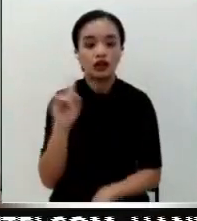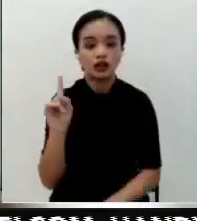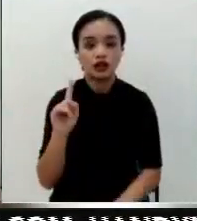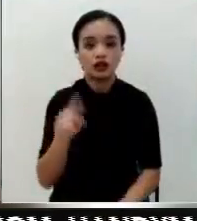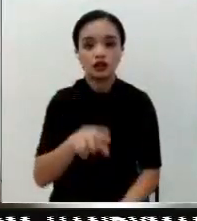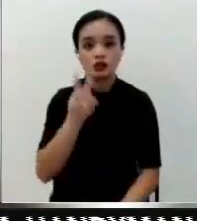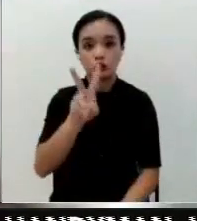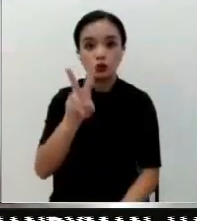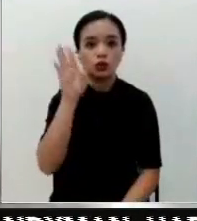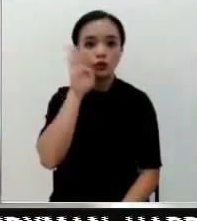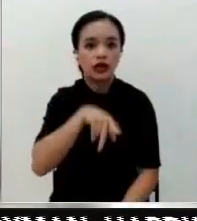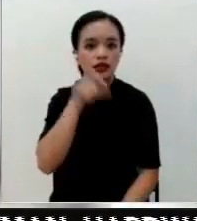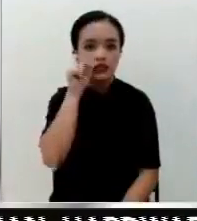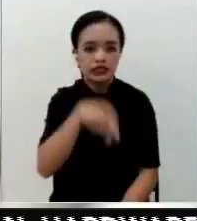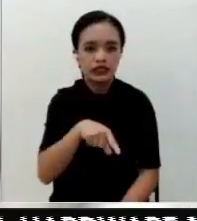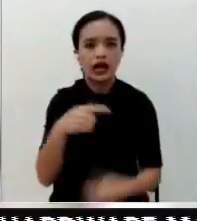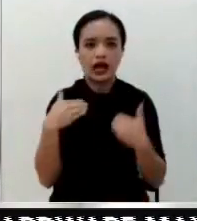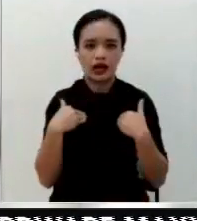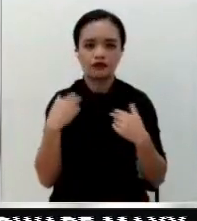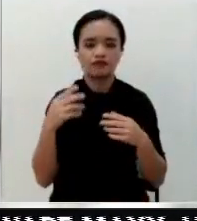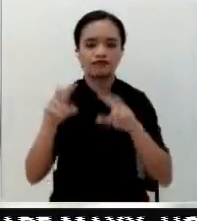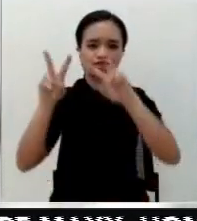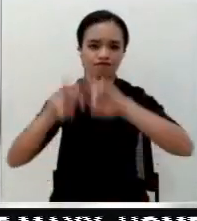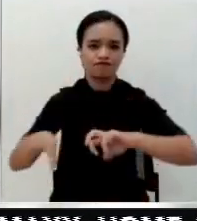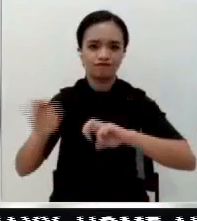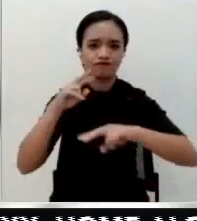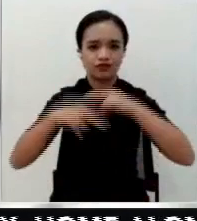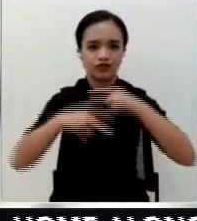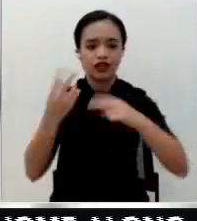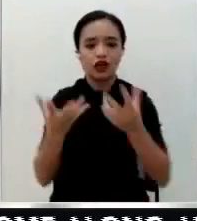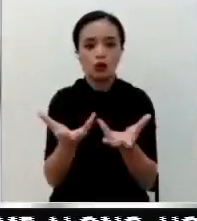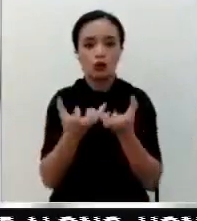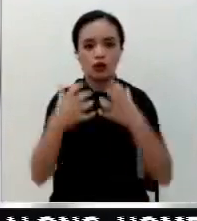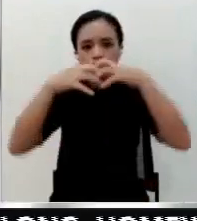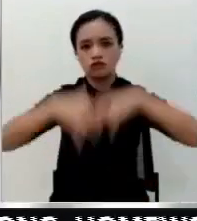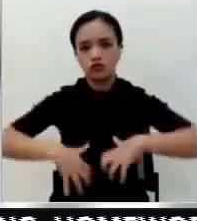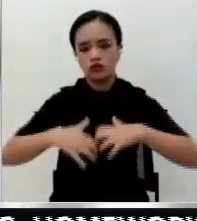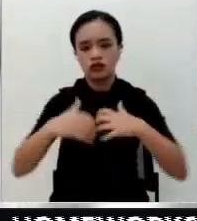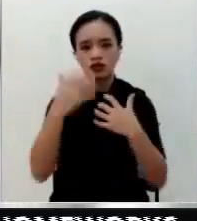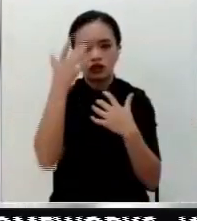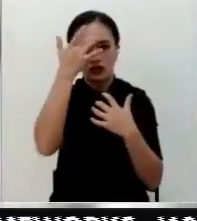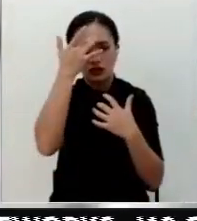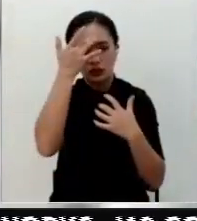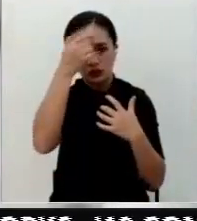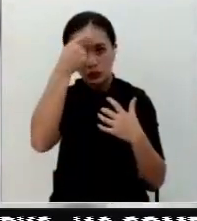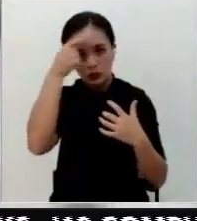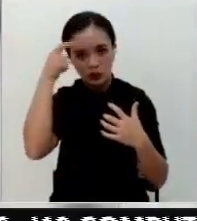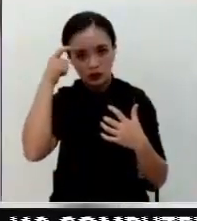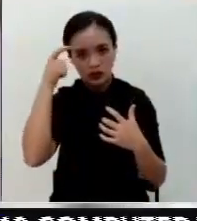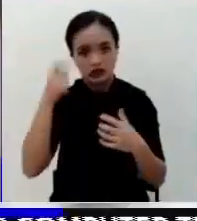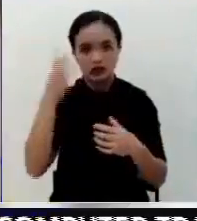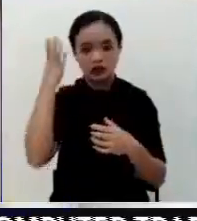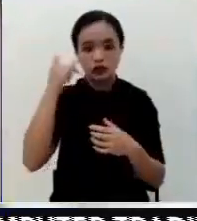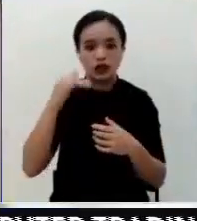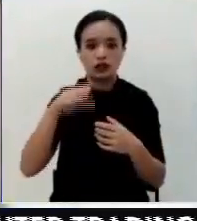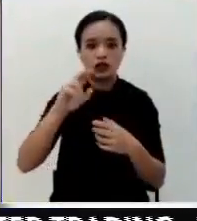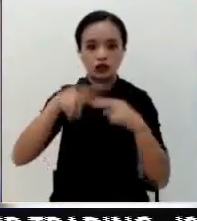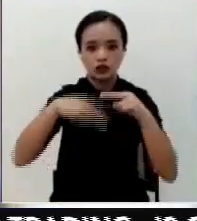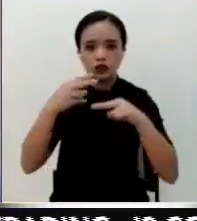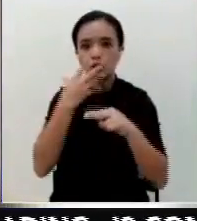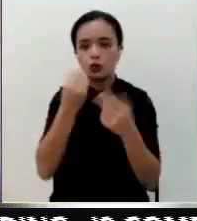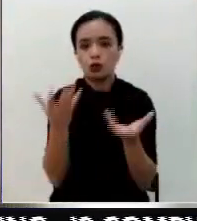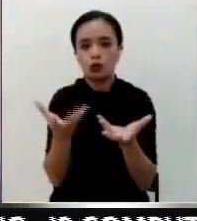kapatid. Gusto raw basagin ni Michelle ang stigma sa mga may autism na naghihintay lang ng job opportunities and livelihood